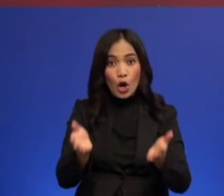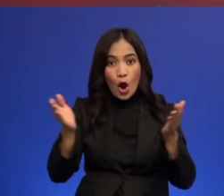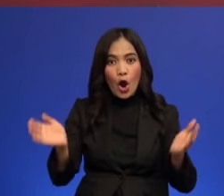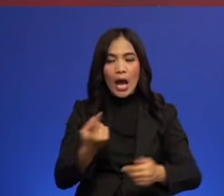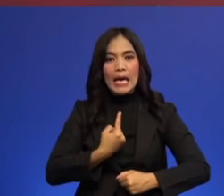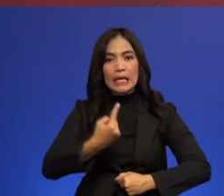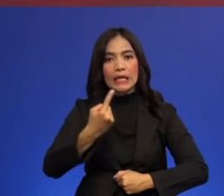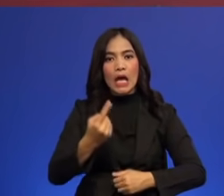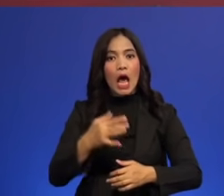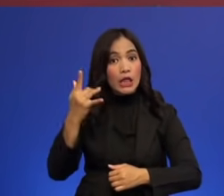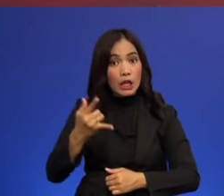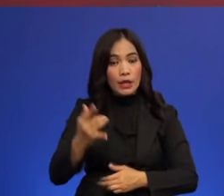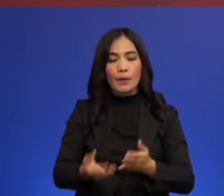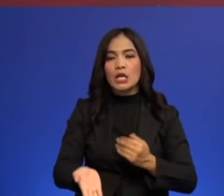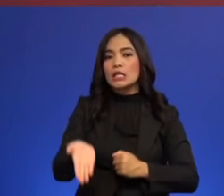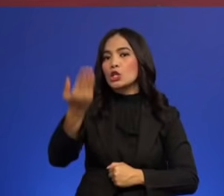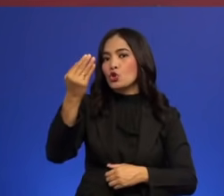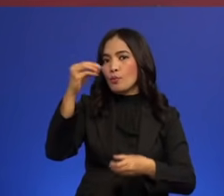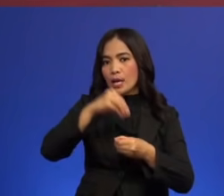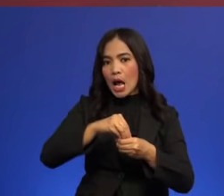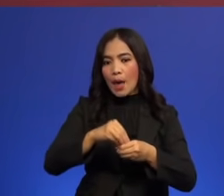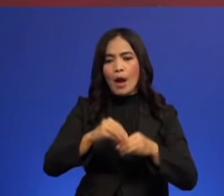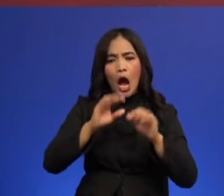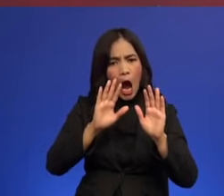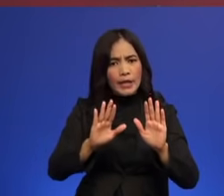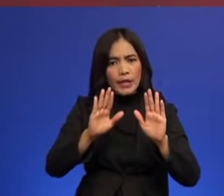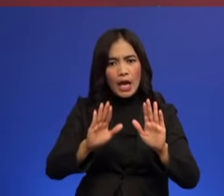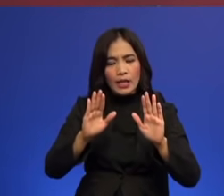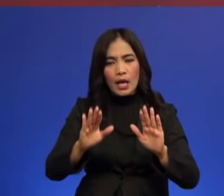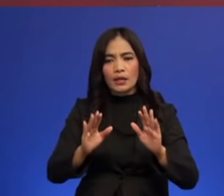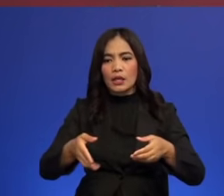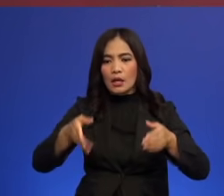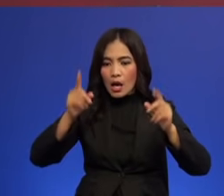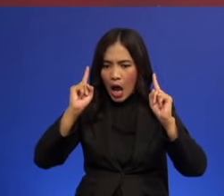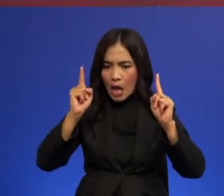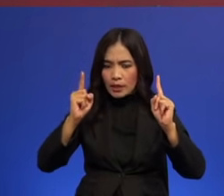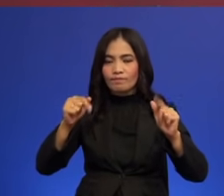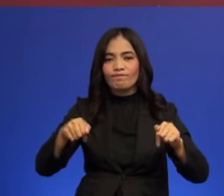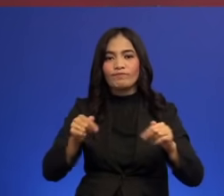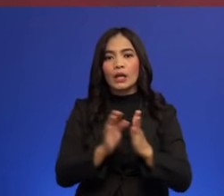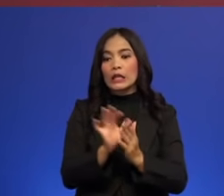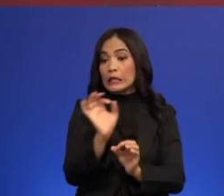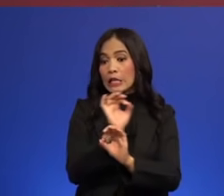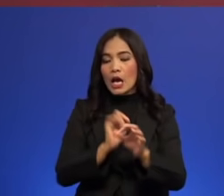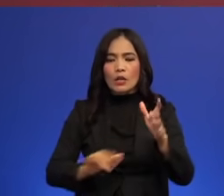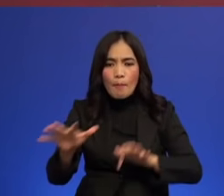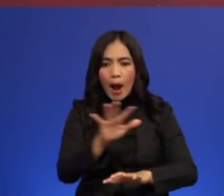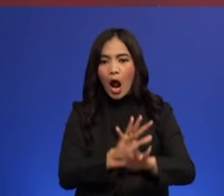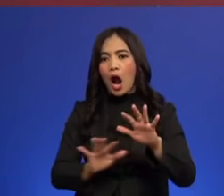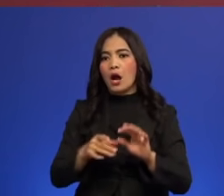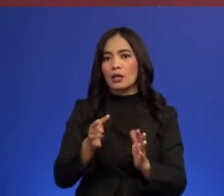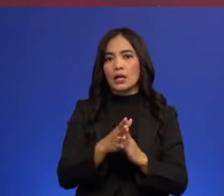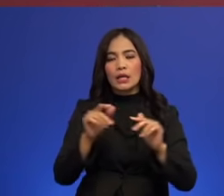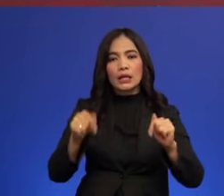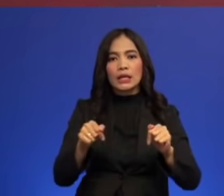untuk hidup berhati-hati, tidak ceroboh. Dan kita